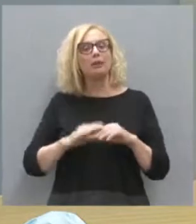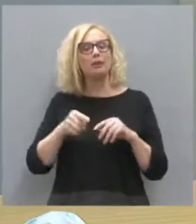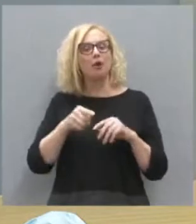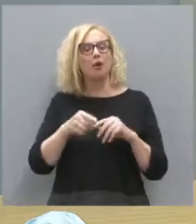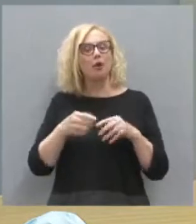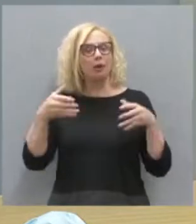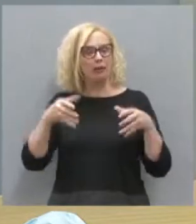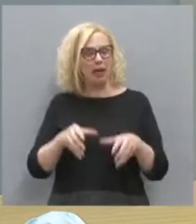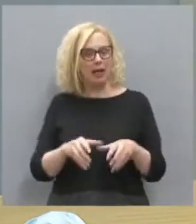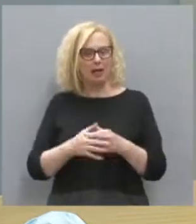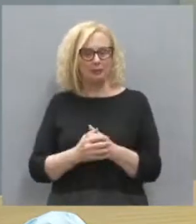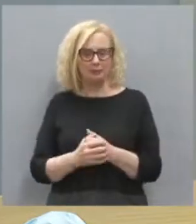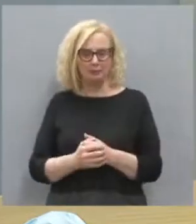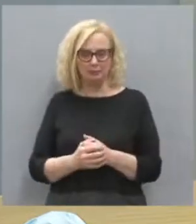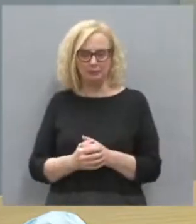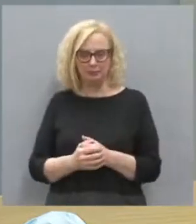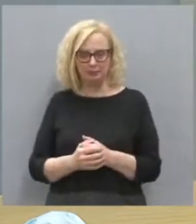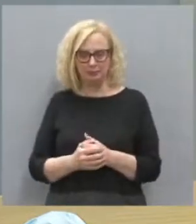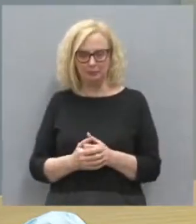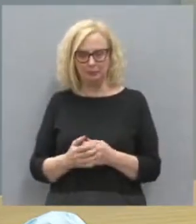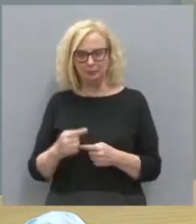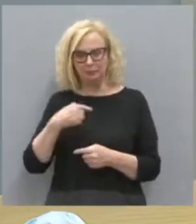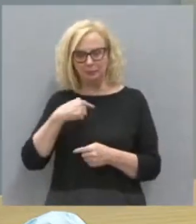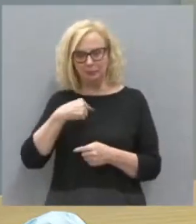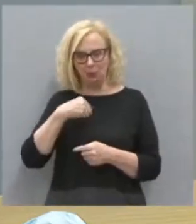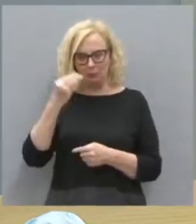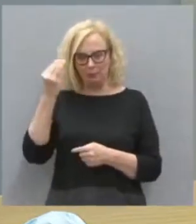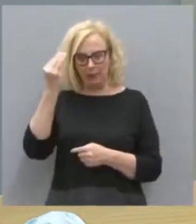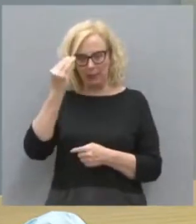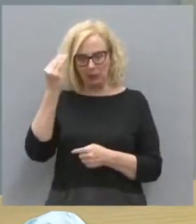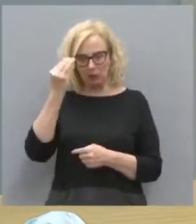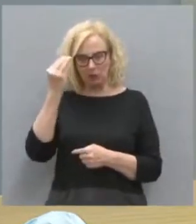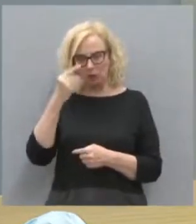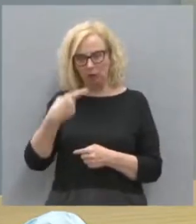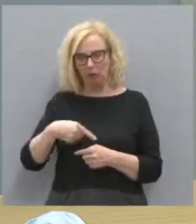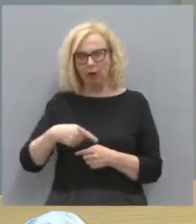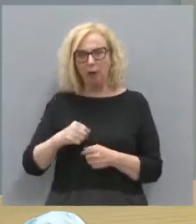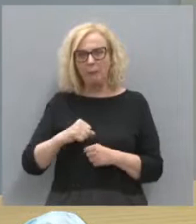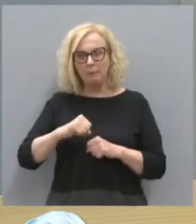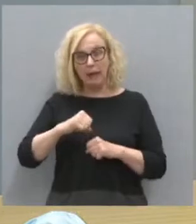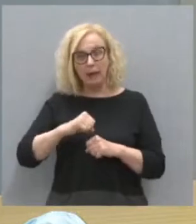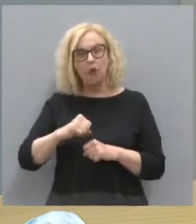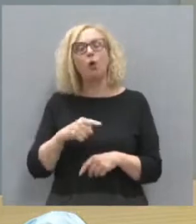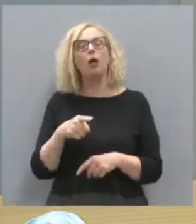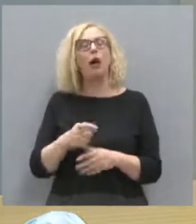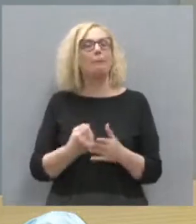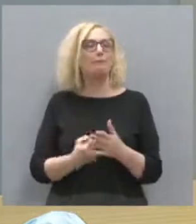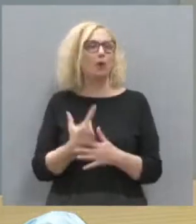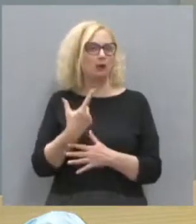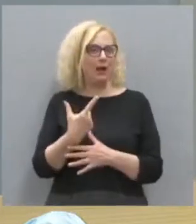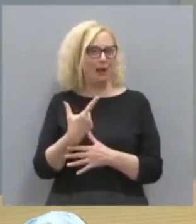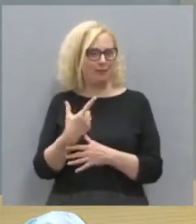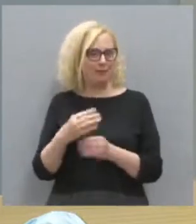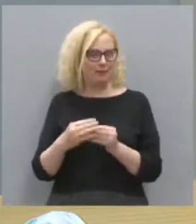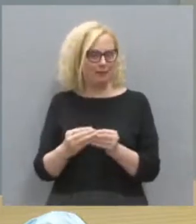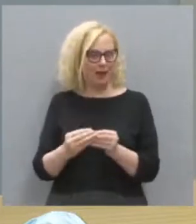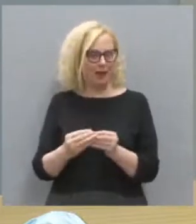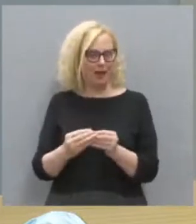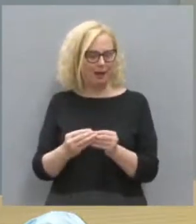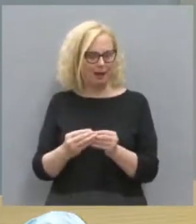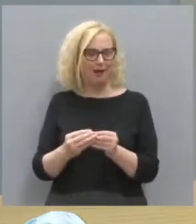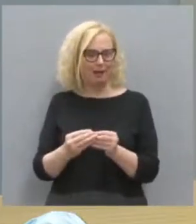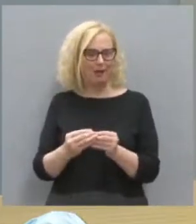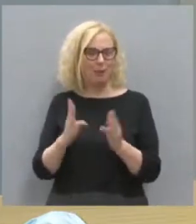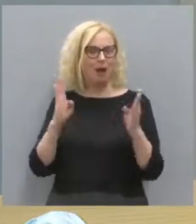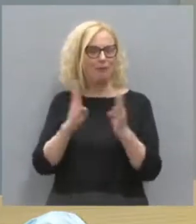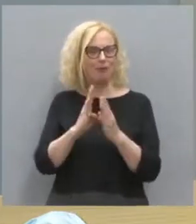vaccinale quindi credo che somma sia una una maratona importante ma che vada proprio nel verso di affrontare al meglio la